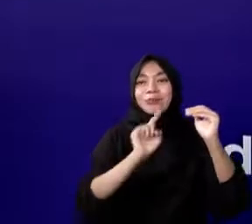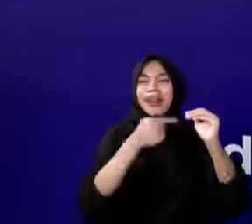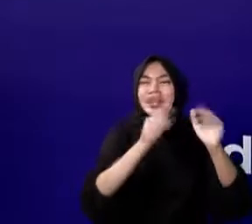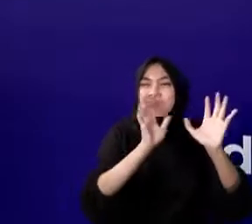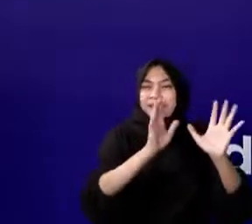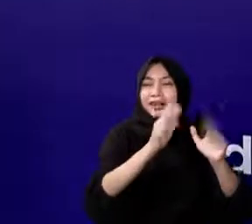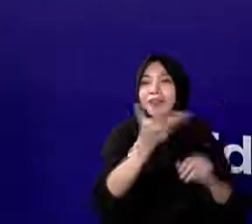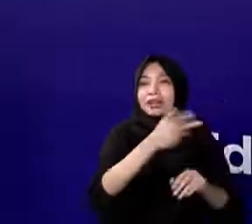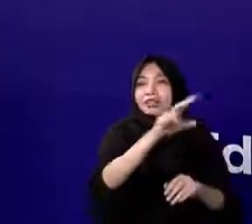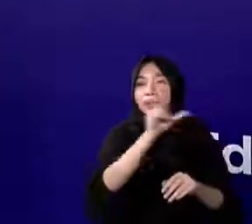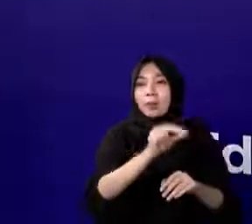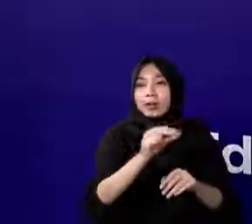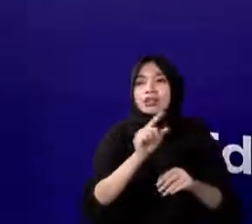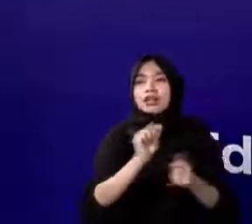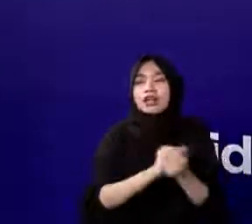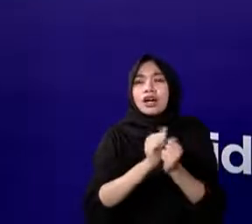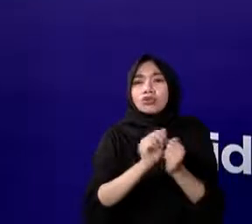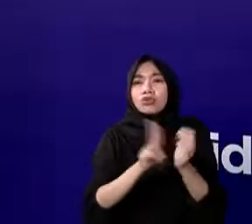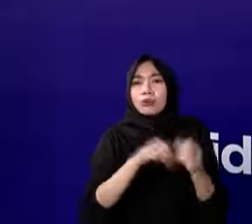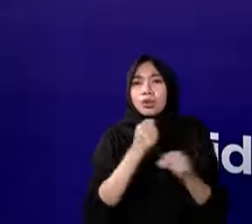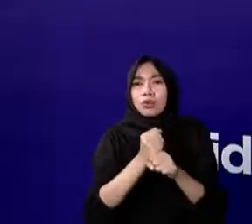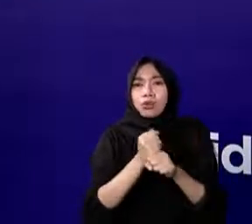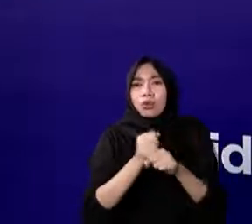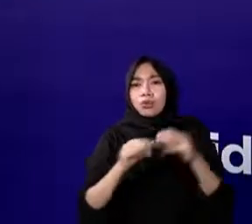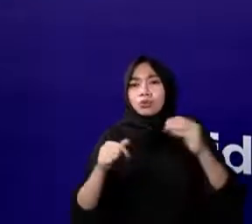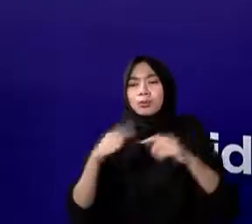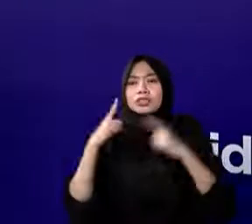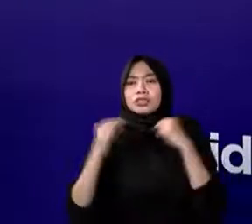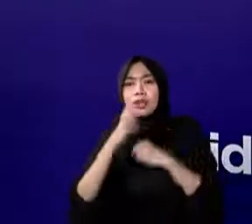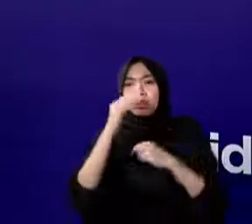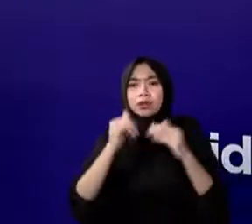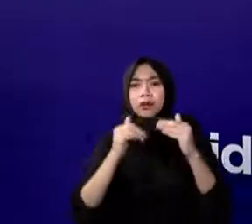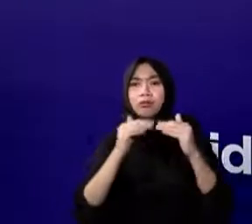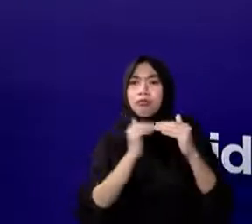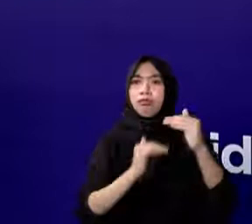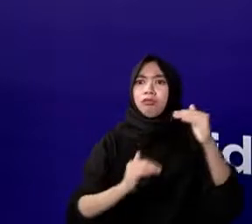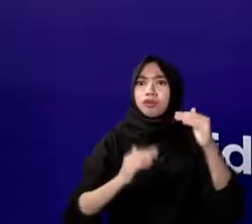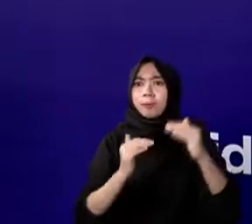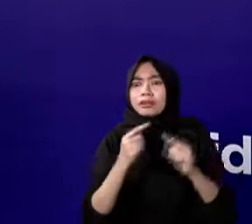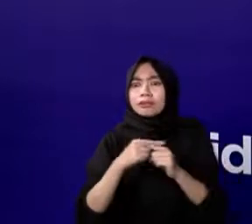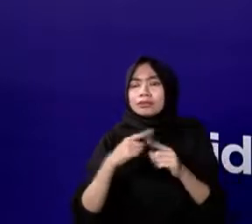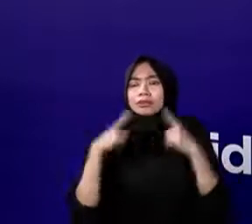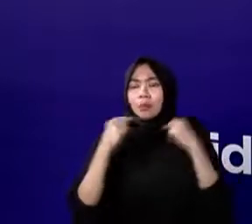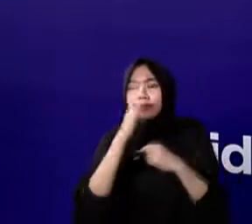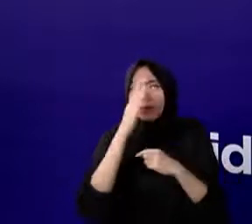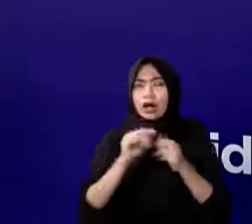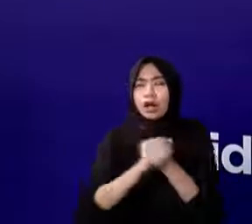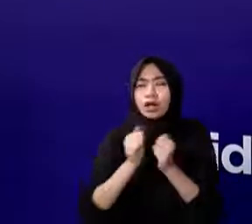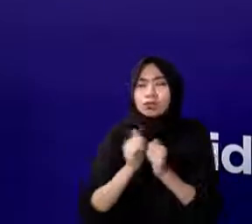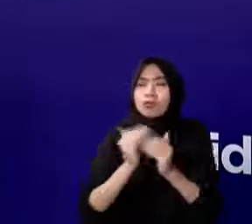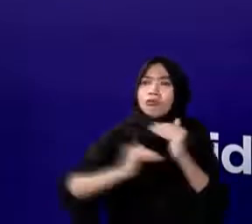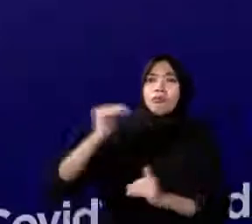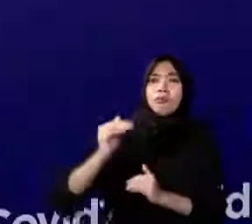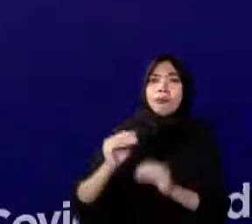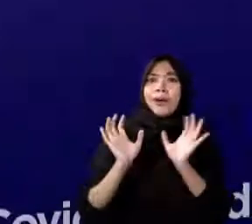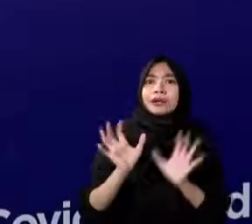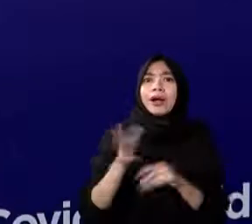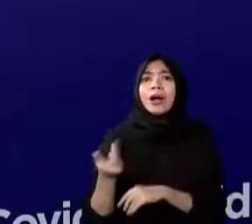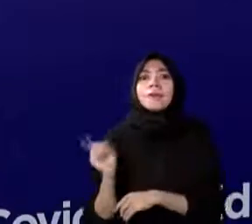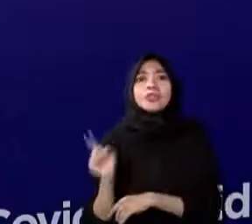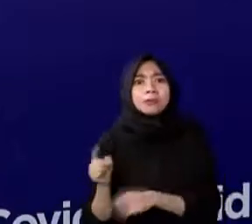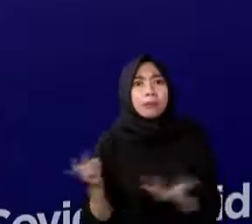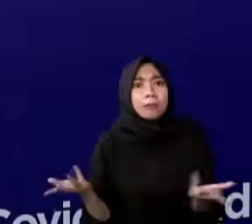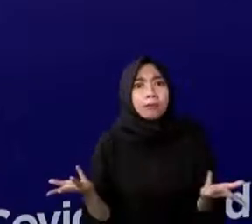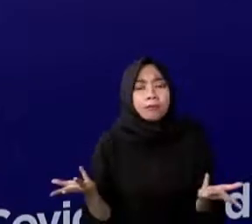kasus aktif nasional mingguan itu tampaknya Jawa Tengah naik tinggi nih. Nah, ini sebabnya apa, Mbak Dewi? Jadi ada beberapa hal juga